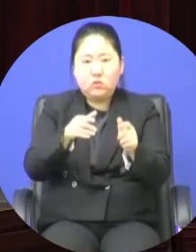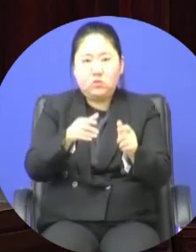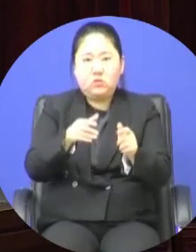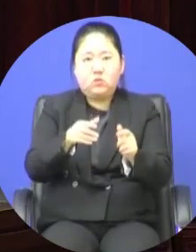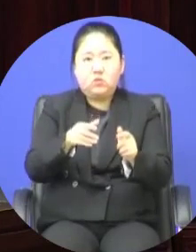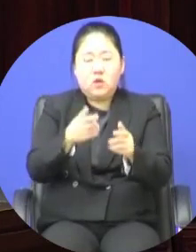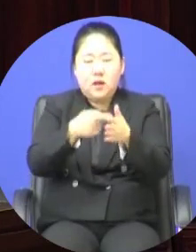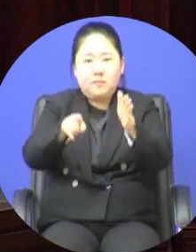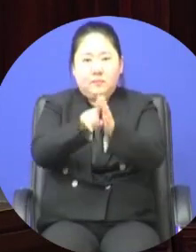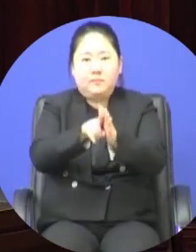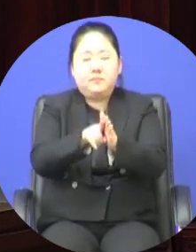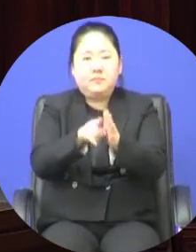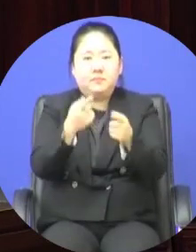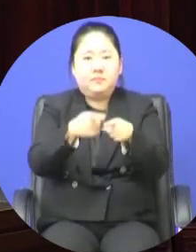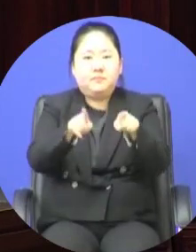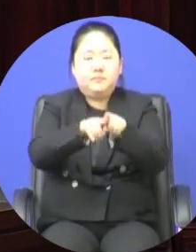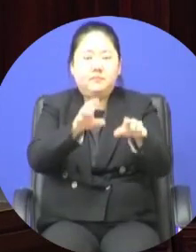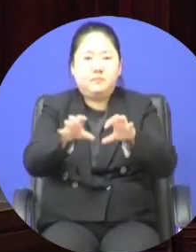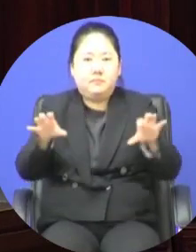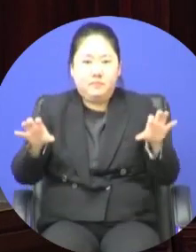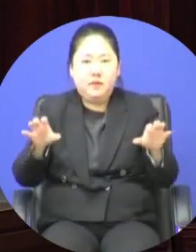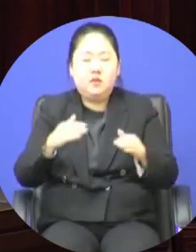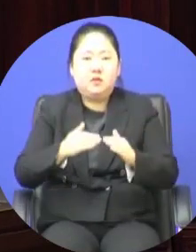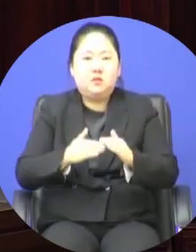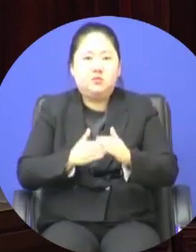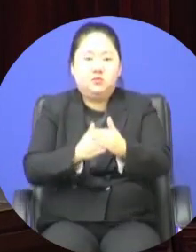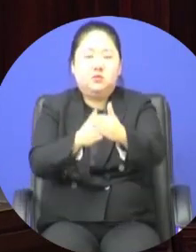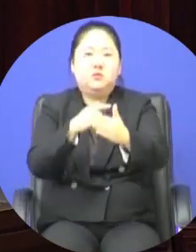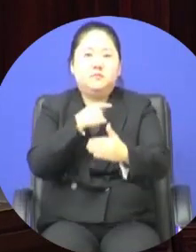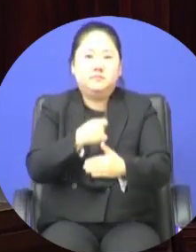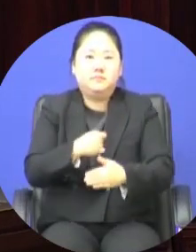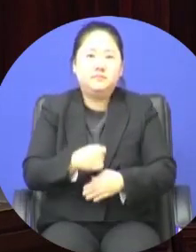지속 가능한 관광 상품이 창출될 수 있도록 하겠습니다.